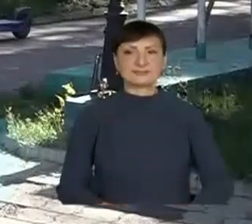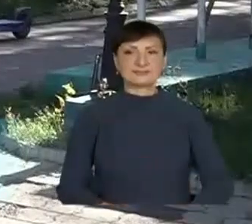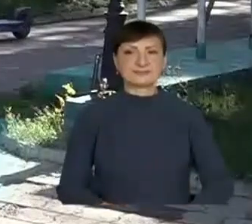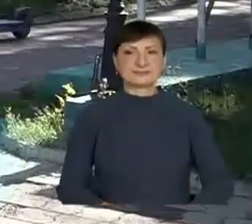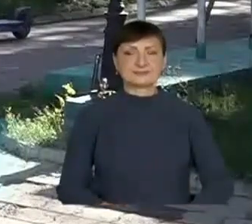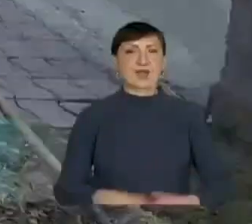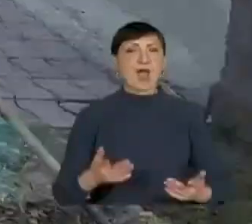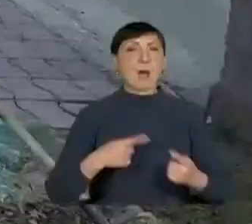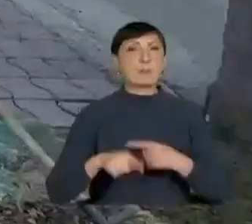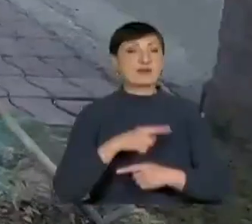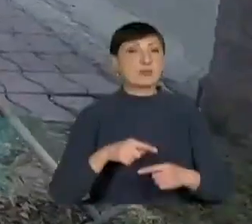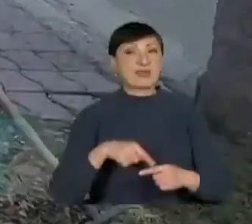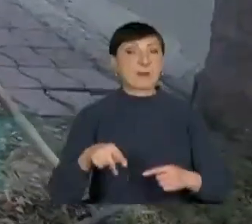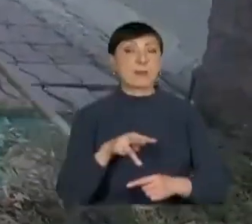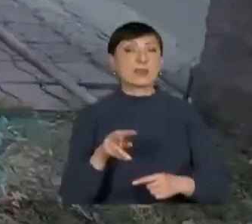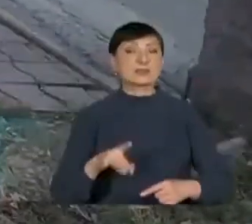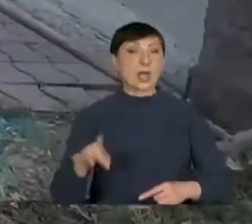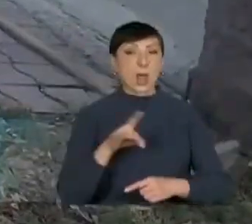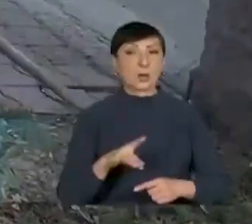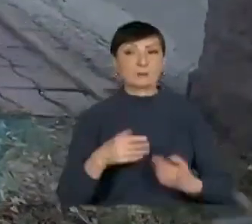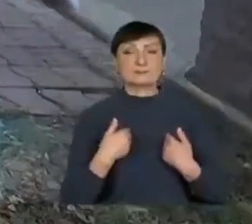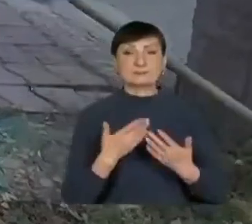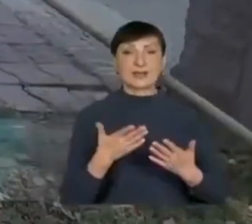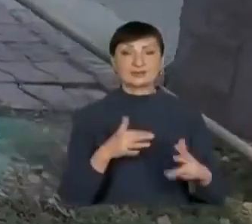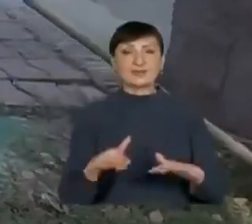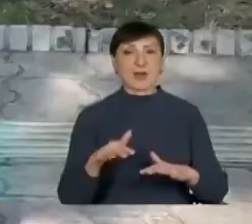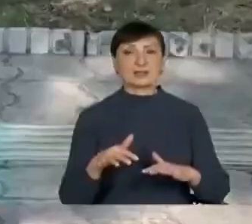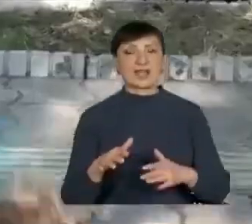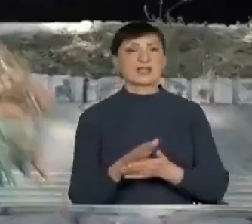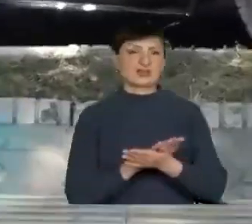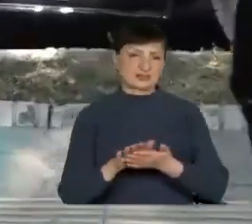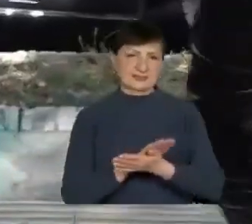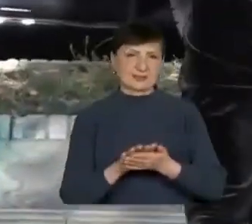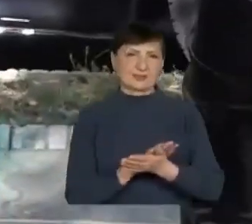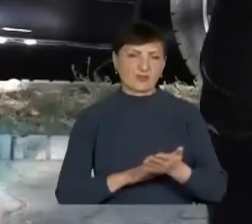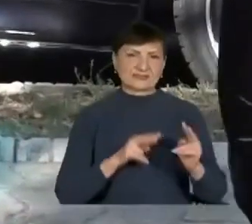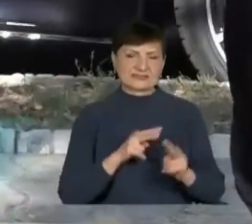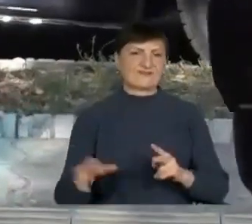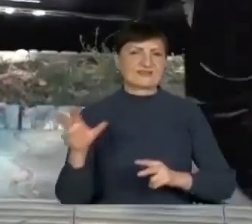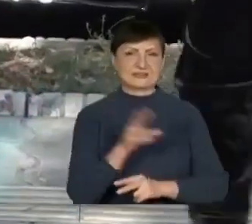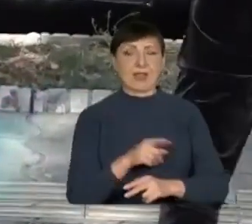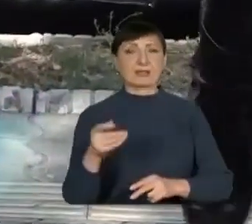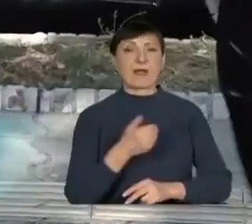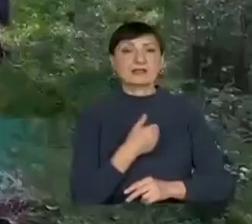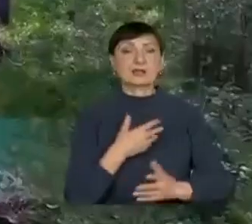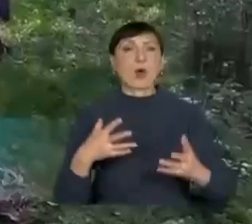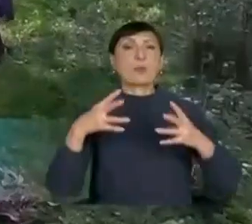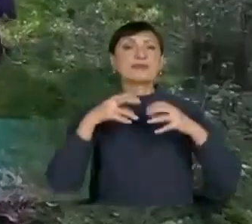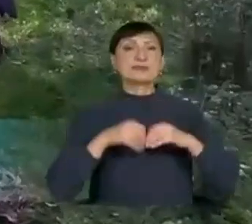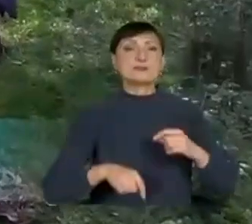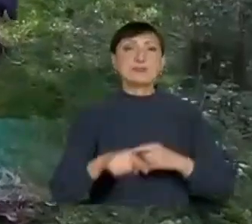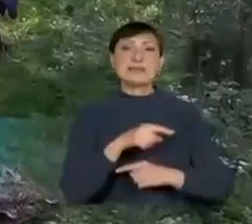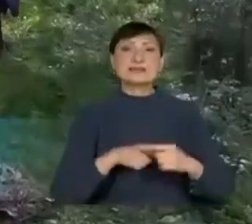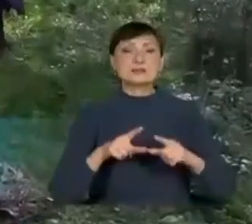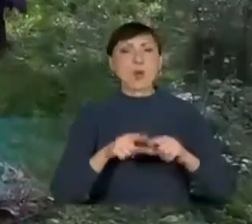А вот предприниматели Медеузского района инициировали челлендж «За чистотой следят все». Таким образом, они хотят объединить